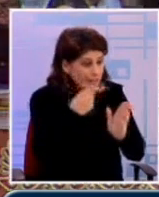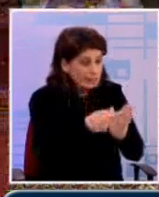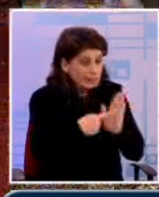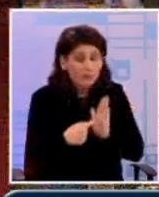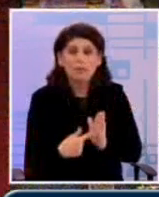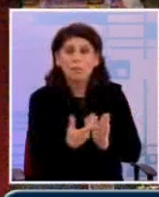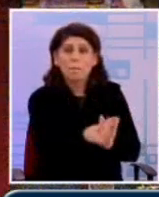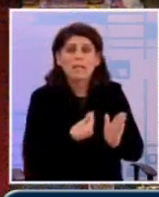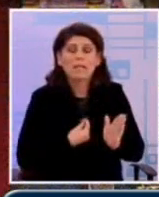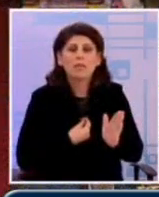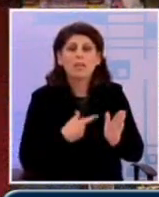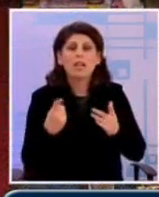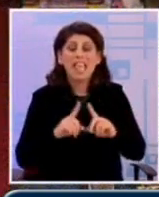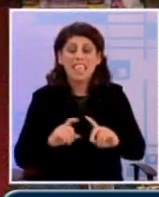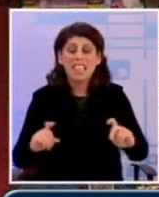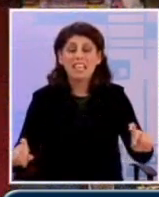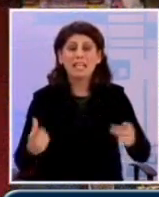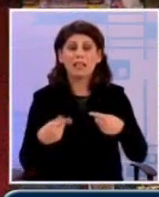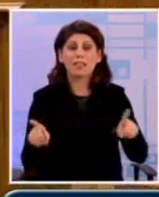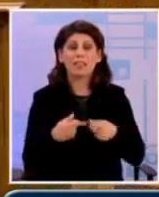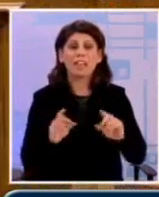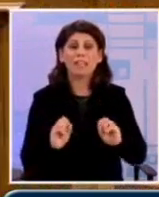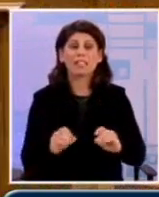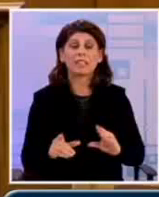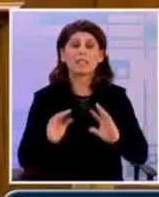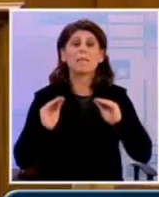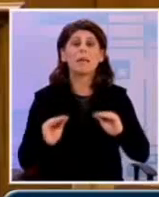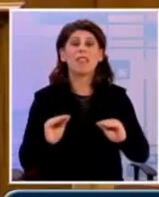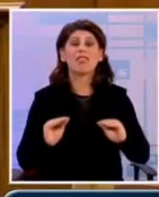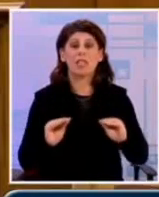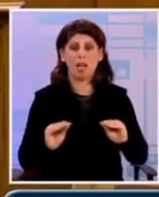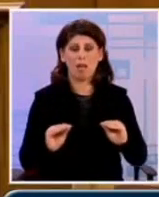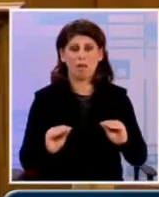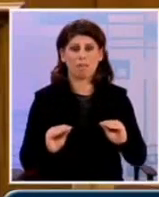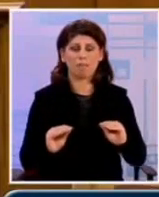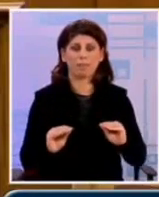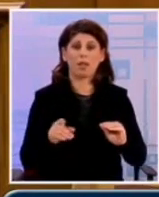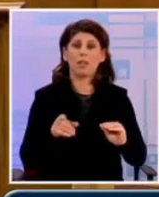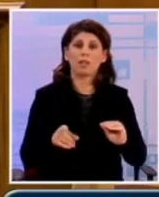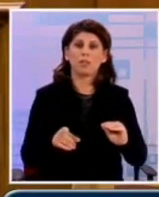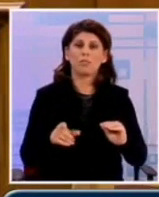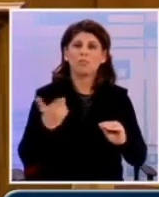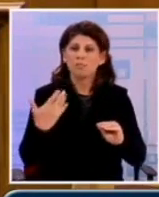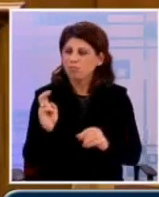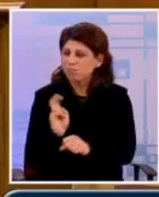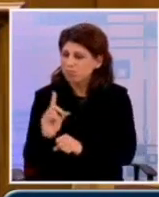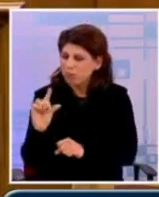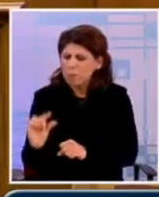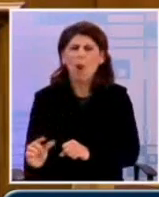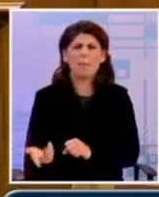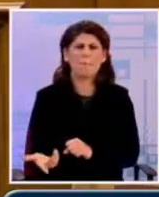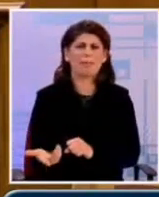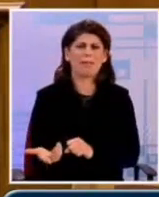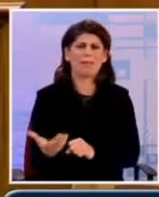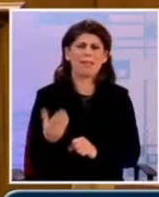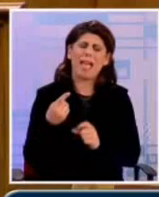ύλη διδακτική στην παιδεία μας, η οποία υπολείπεται τρομακτικά